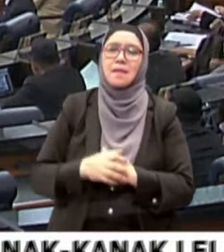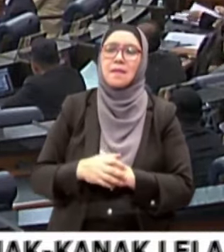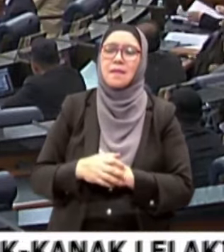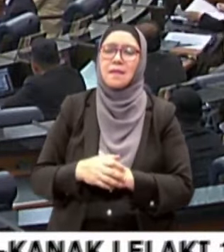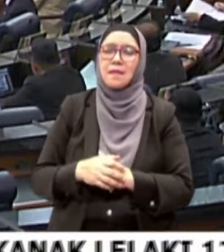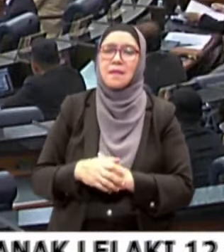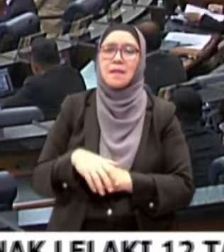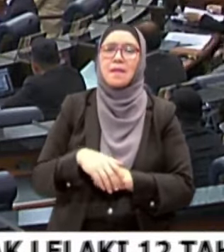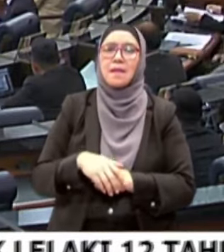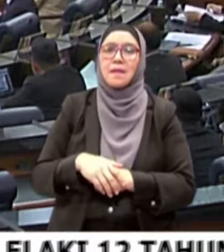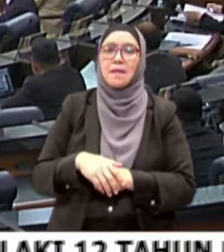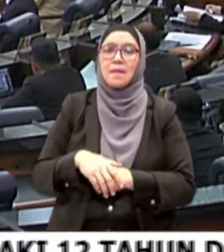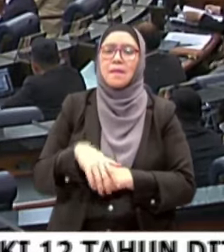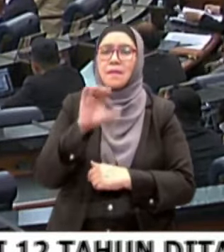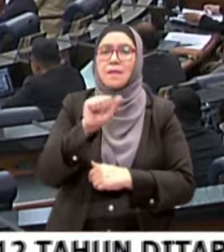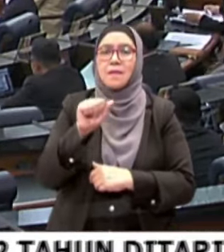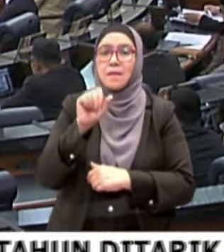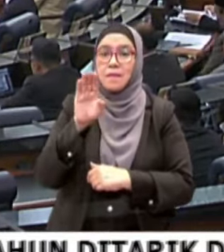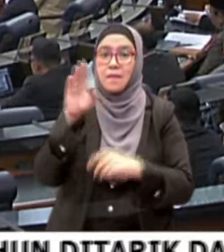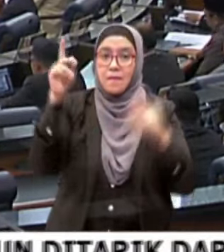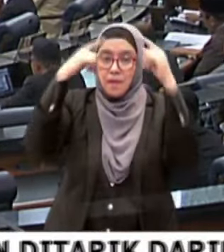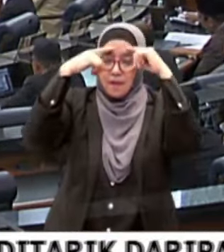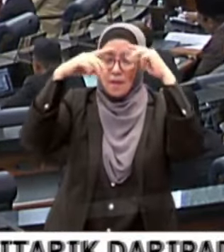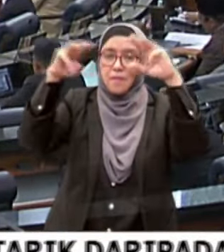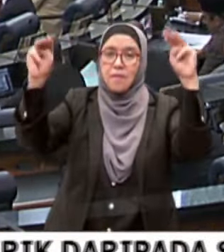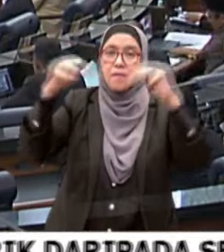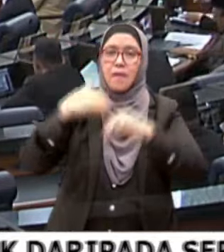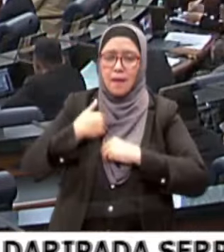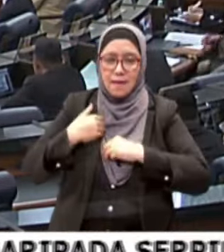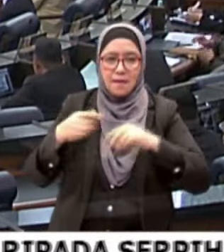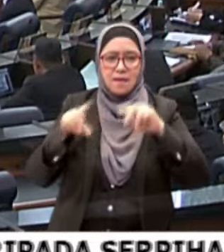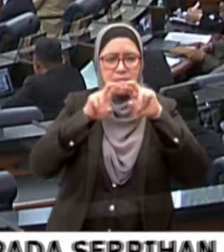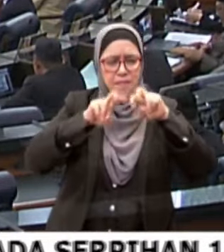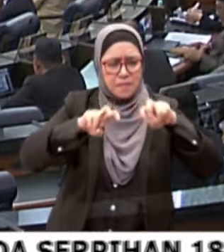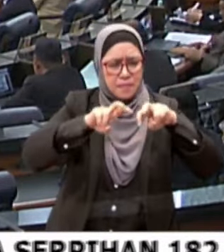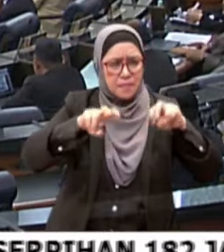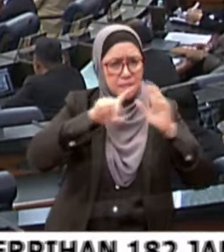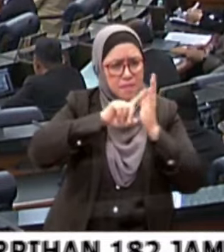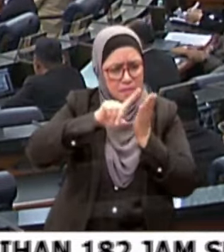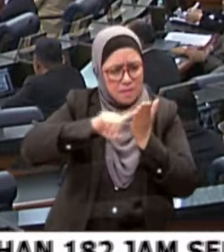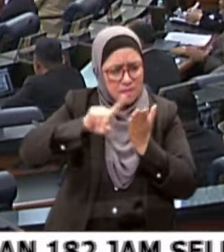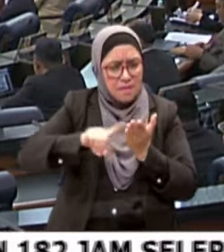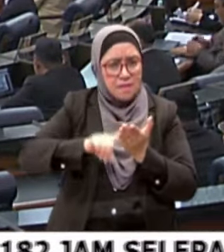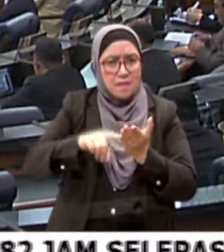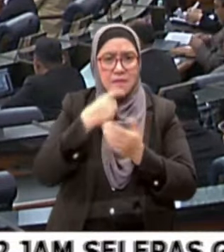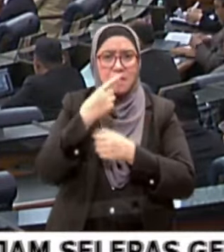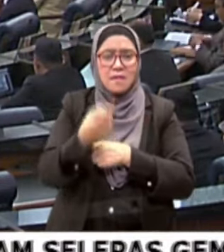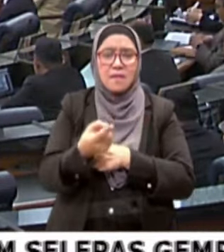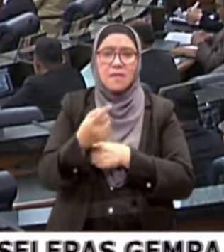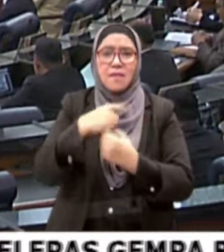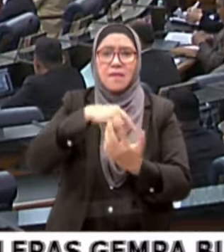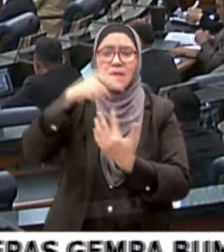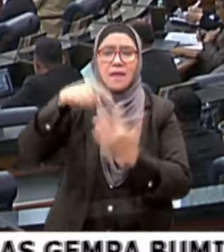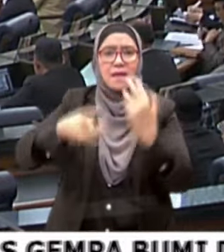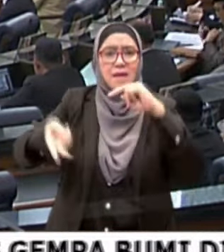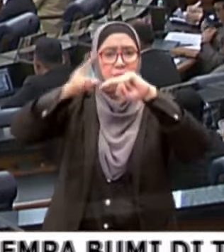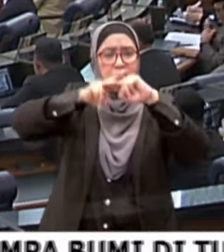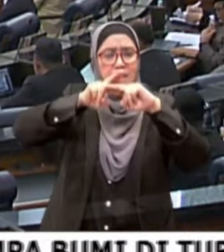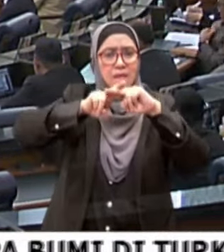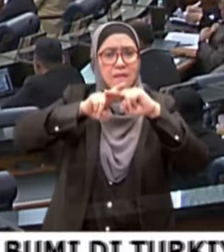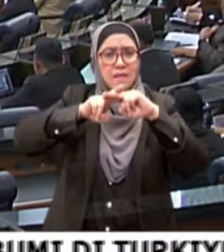ada analisis yang menyatakan bahwa antara penyumbang utama kenaikan hutan negara adalah hutang berkait dengan berbagai